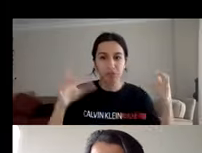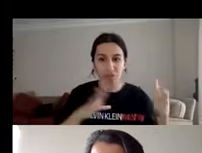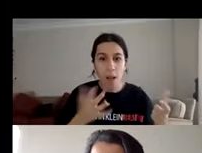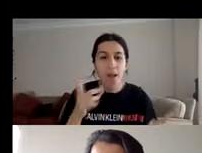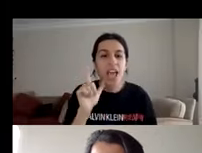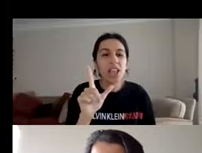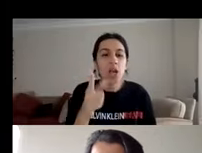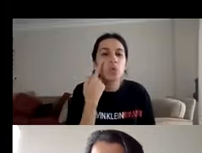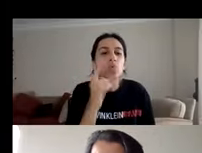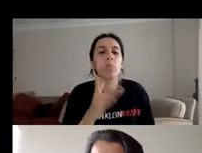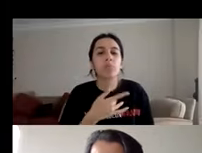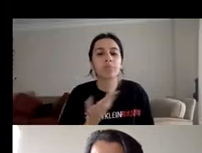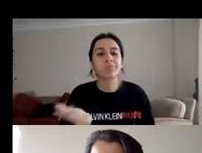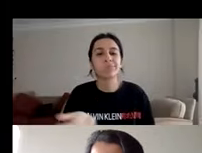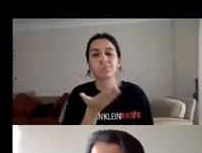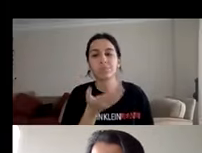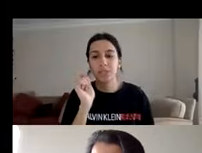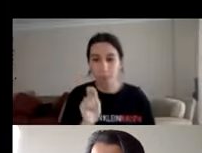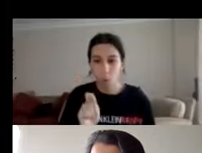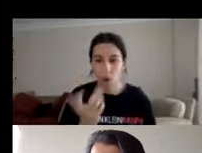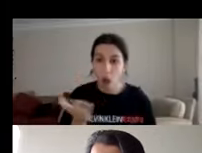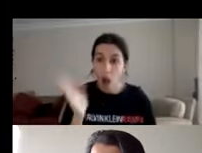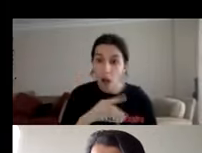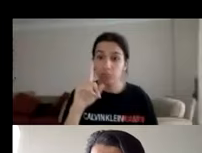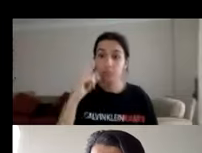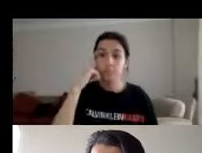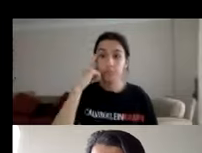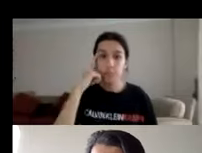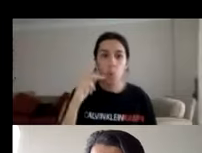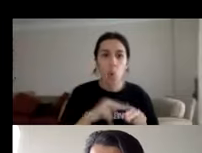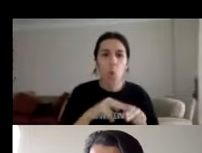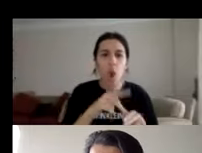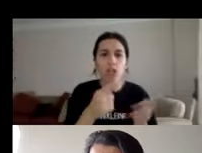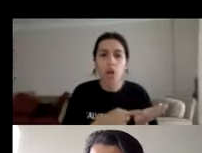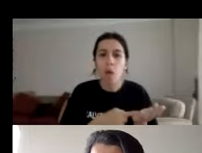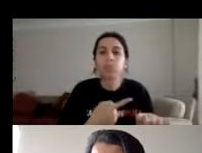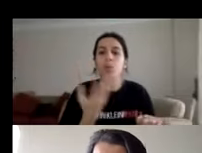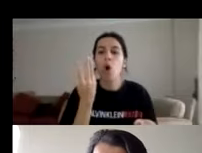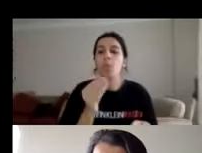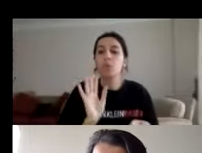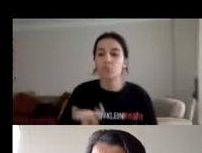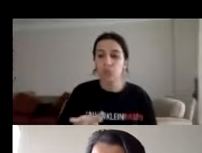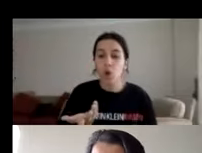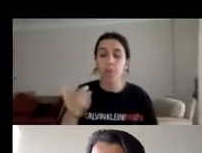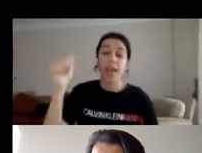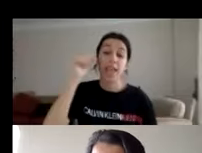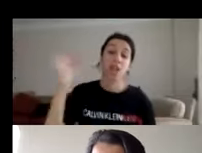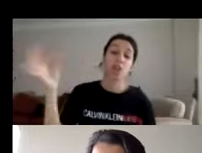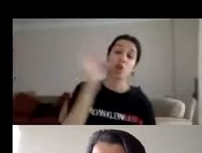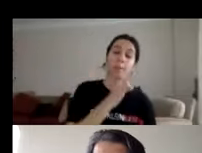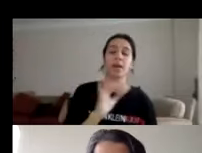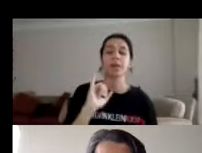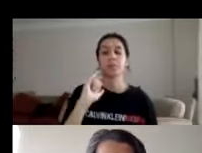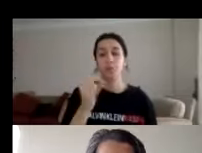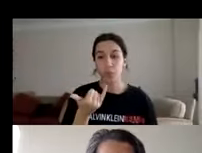öngöremiyoruz, ihmal ediyoruz. Ve sonra bir dakika, kullanacak konu kullanamıyor bunu, çok mutsuzlar dediğimizde geriye dönmek hem zahmetli hem